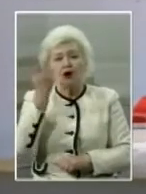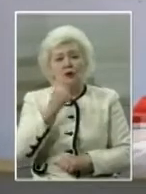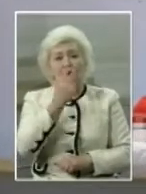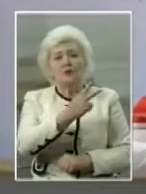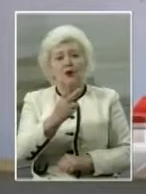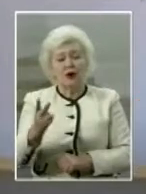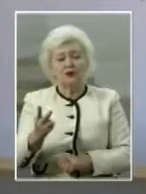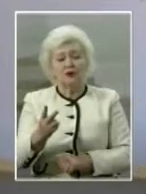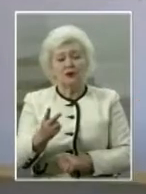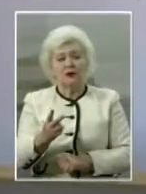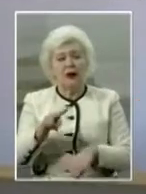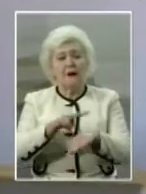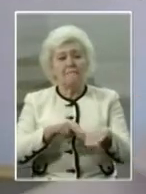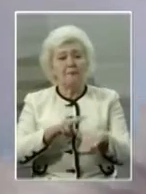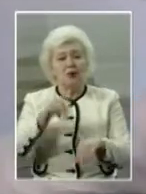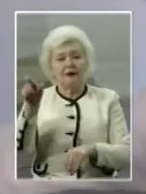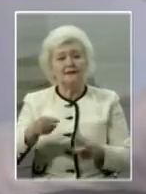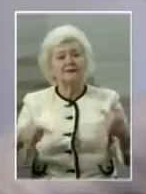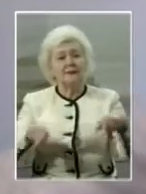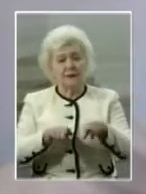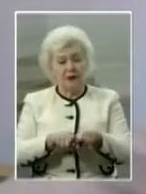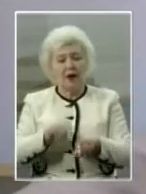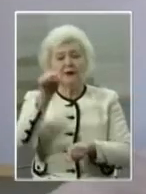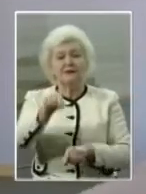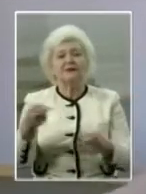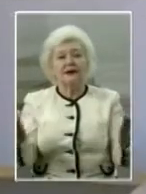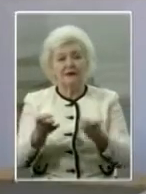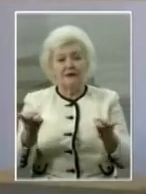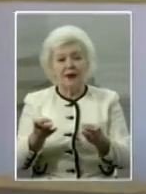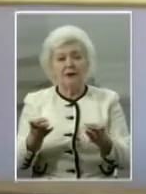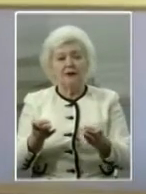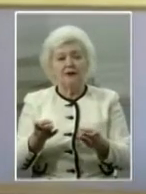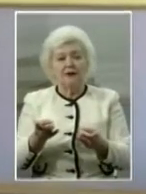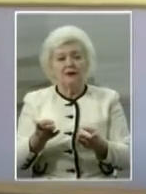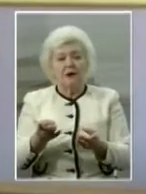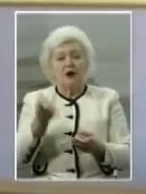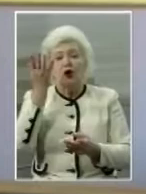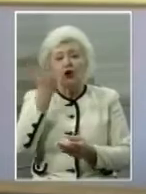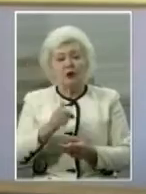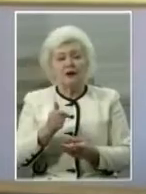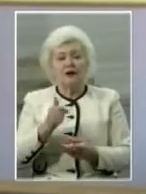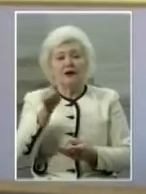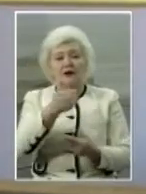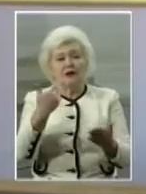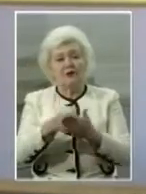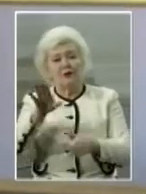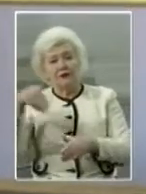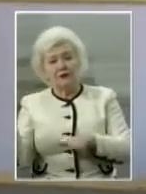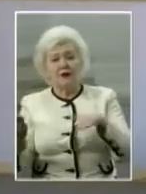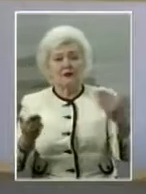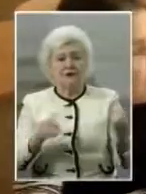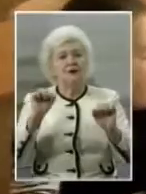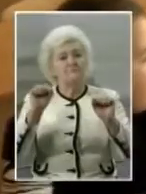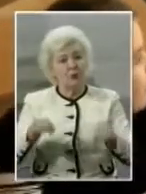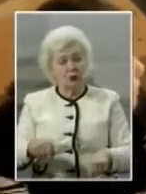показує поліцей так, то треба не зайти. Коли отак, то можна